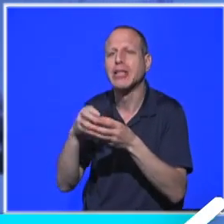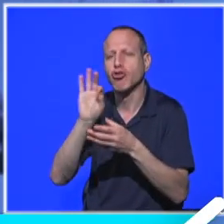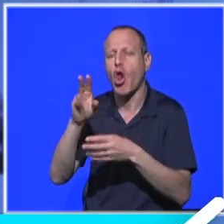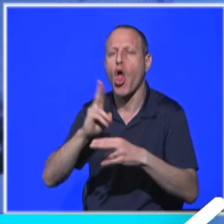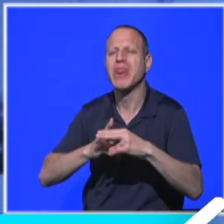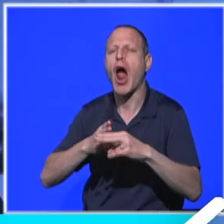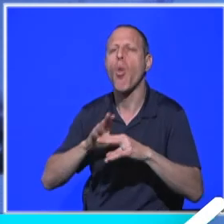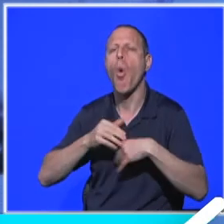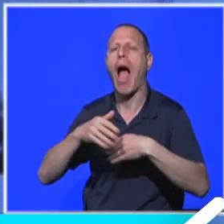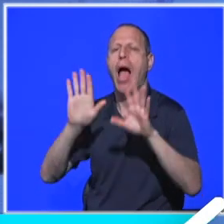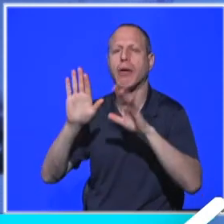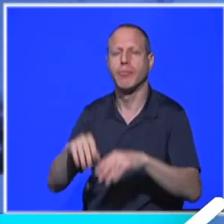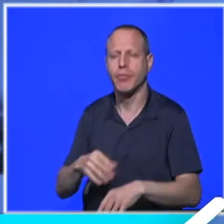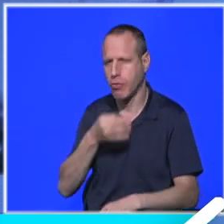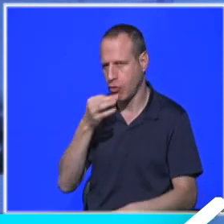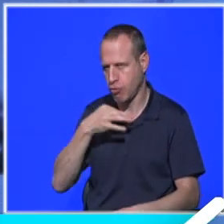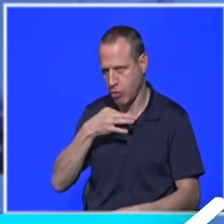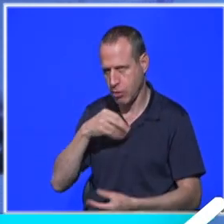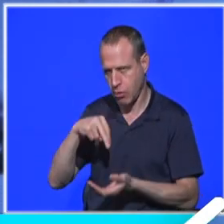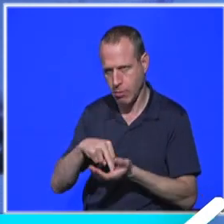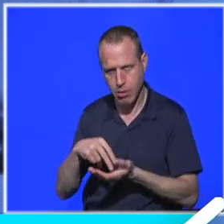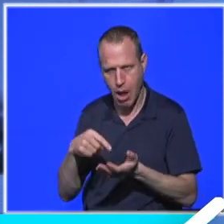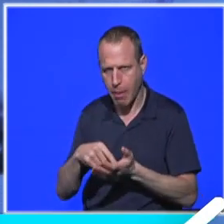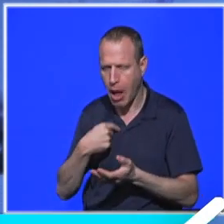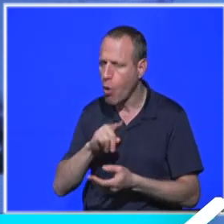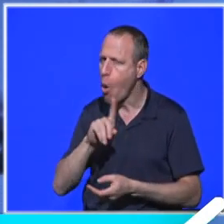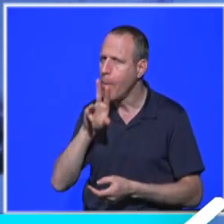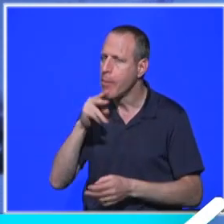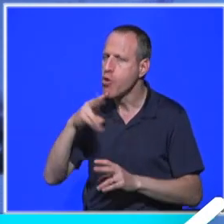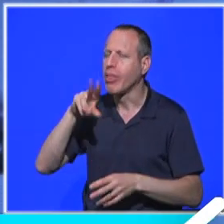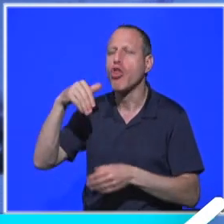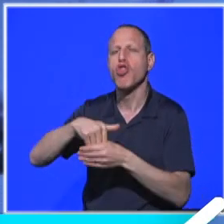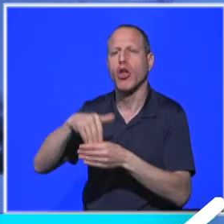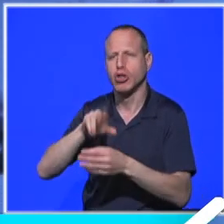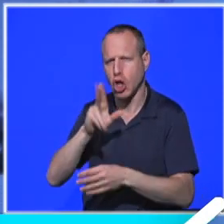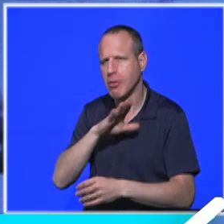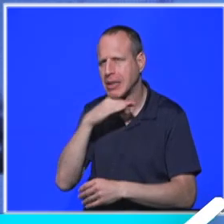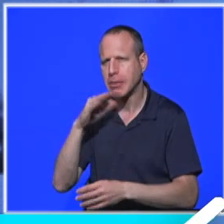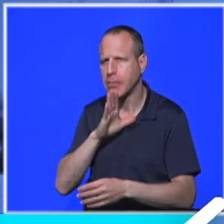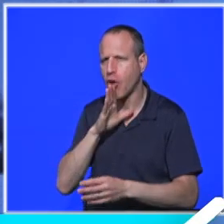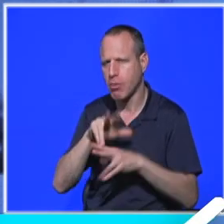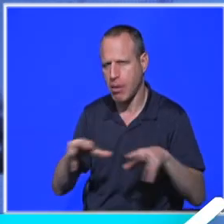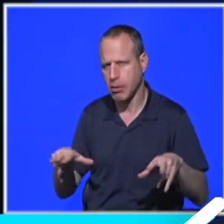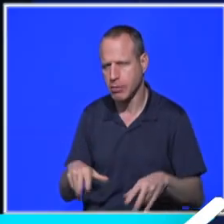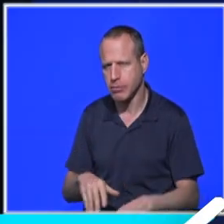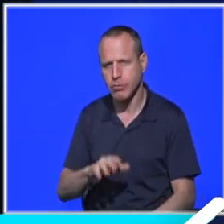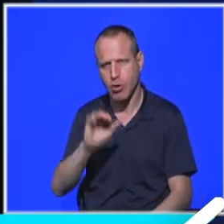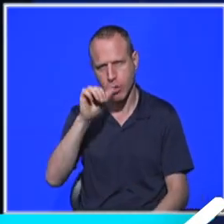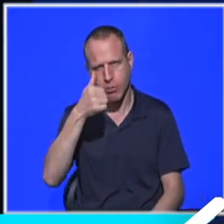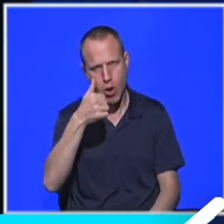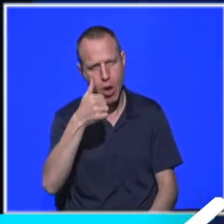כהתחלואה. והשאלה שלי עומדת, למה אנחנו לא מדברים יותר על תוכן? יש לנו מספיק בעיות בארץ.